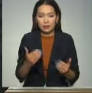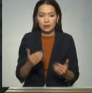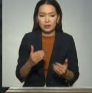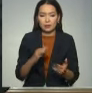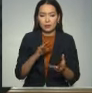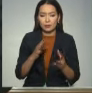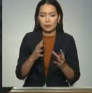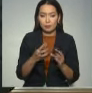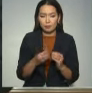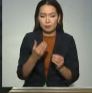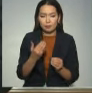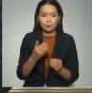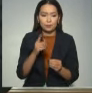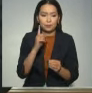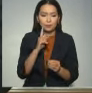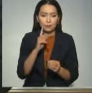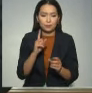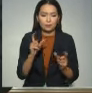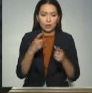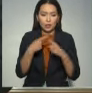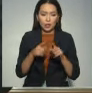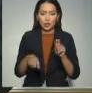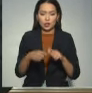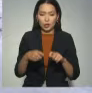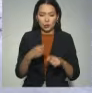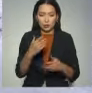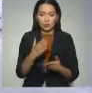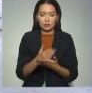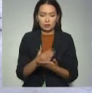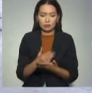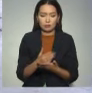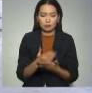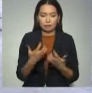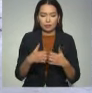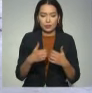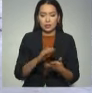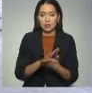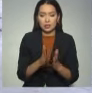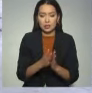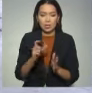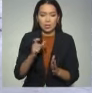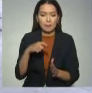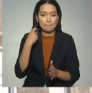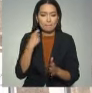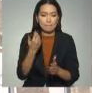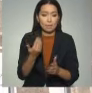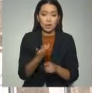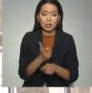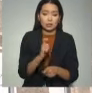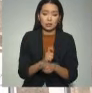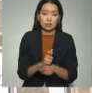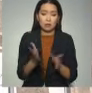существенно затянулось время ликвидации технологических нарушений на теплотрассах. Ситуацию в Экибастузе президент назвал катастрофой